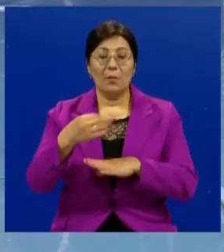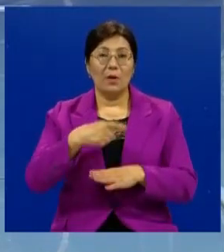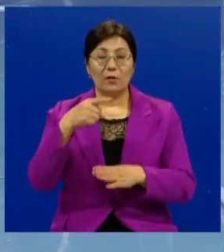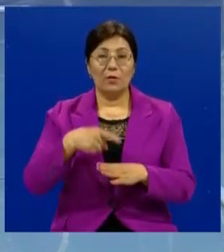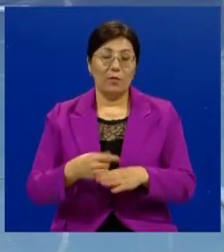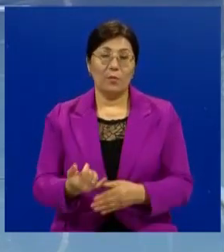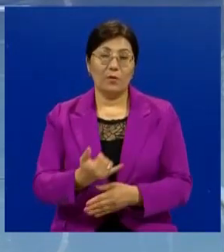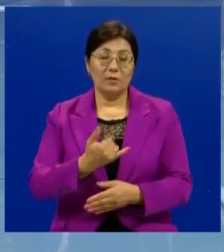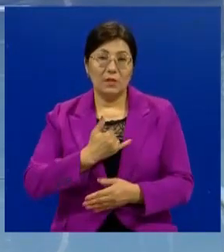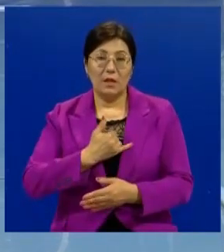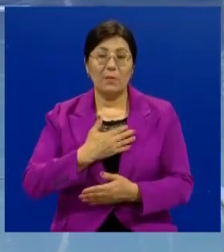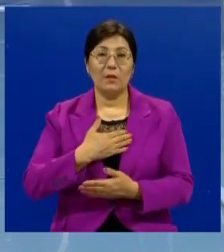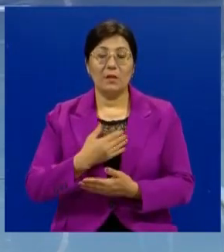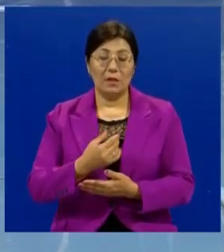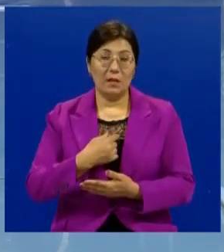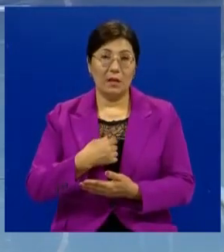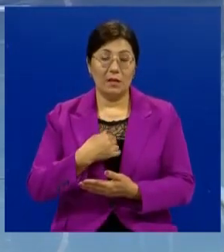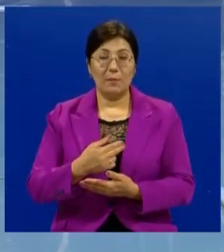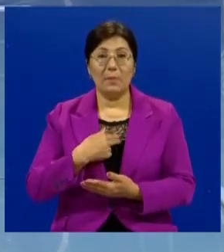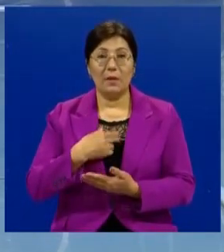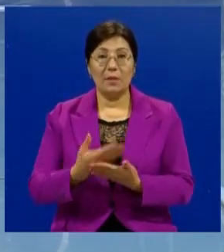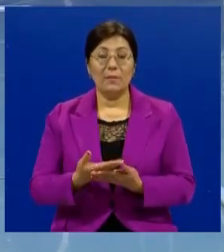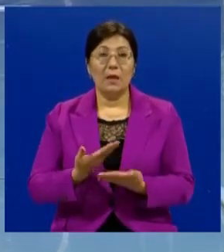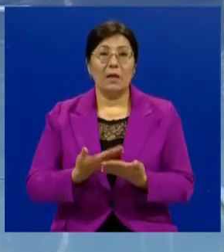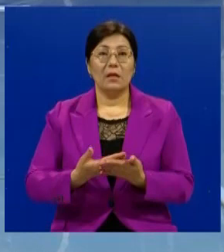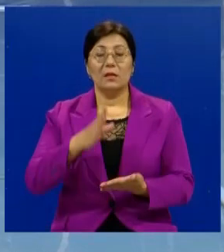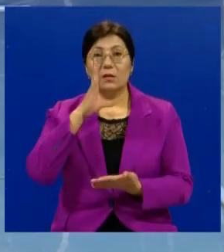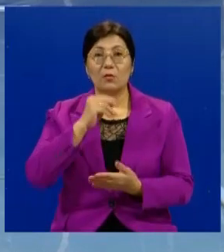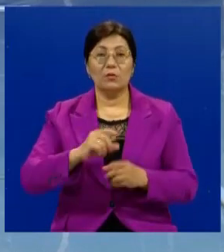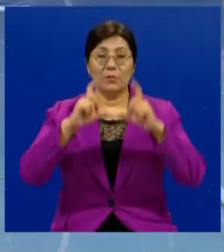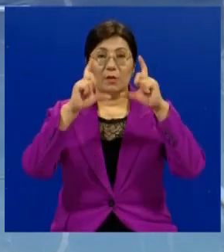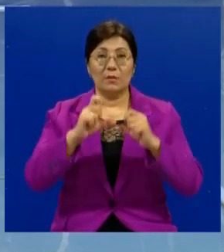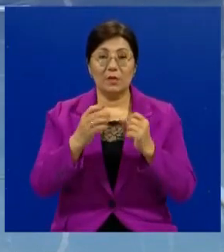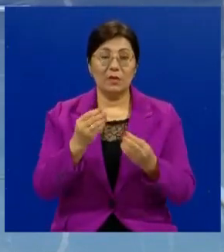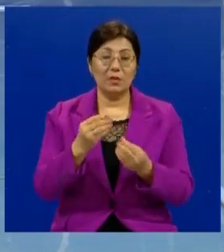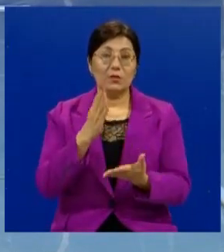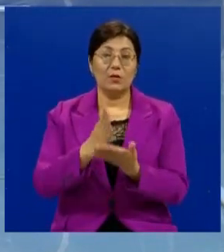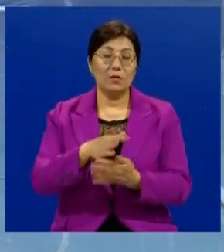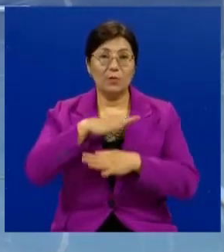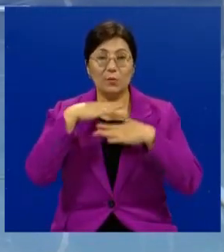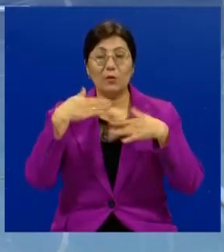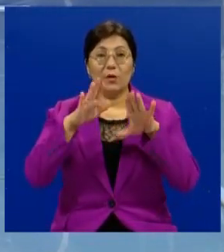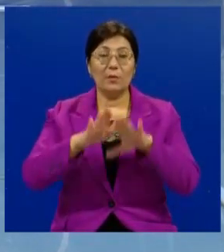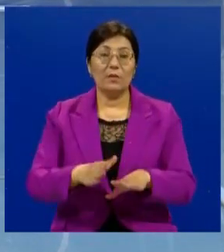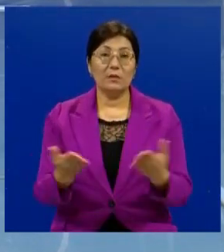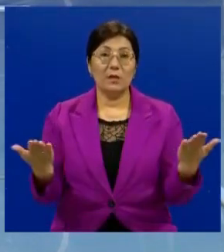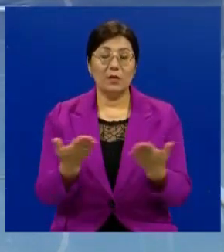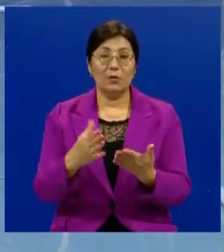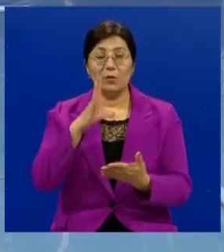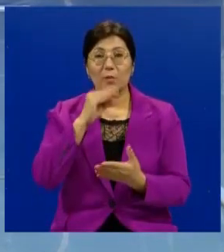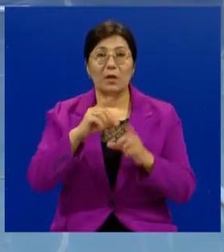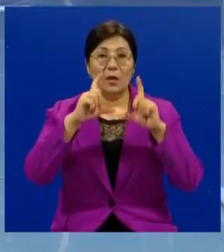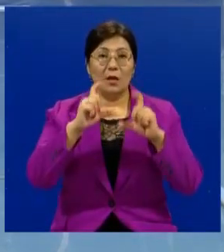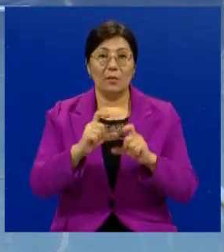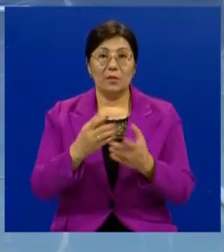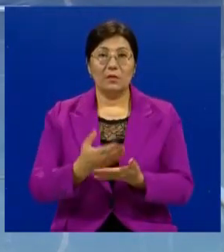меня, потому что действительно, если успеем снять, еще есть много вещей, которые надо успеть снять.